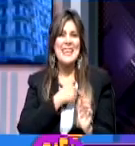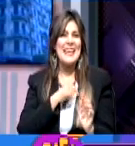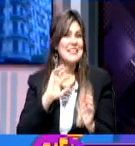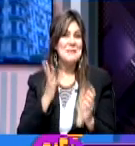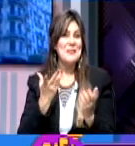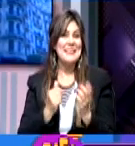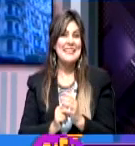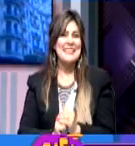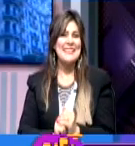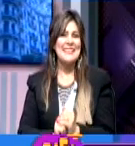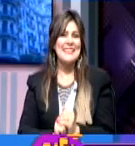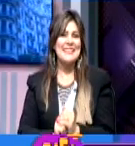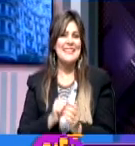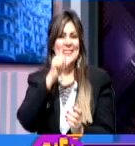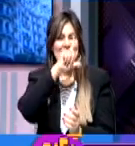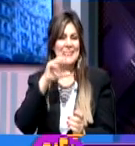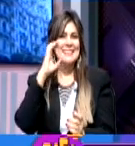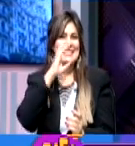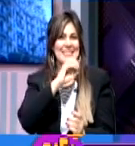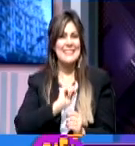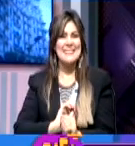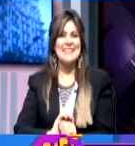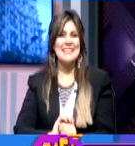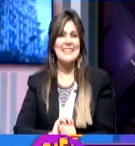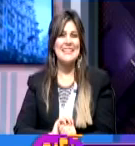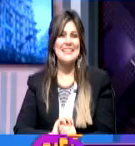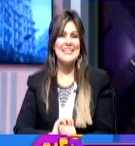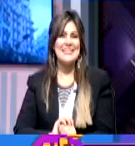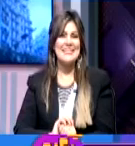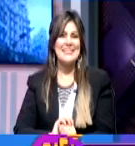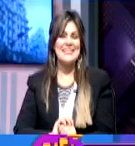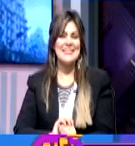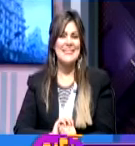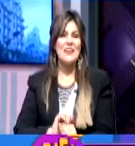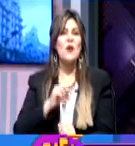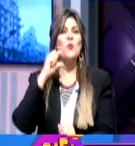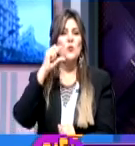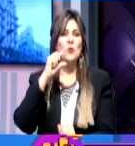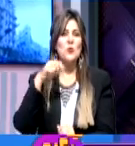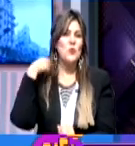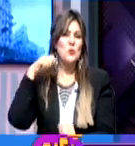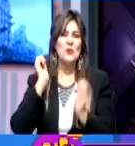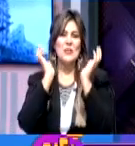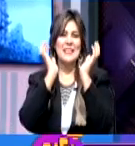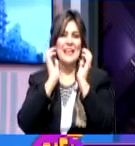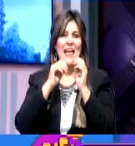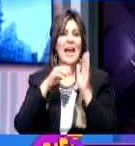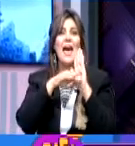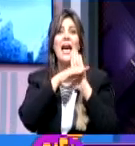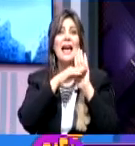لذوي الاعاقه تحت رعايه فخامه الرئيس عبد الفتاح السيسي والدكتوره الجميله نيفين القباج، سموه كارت